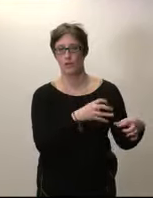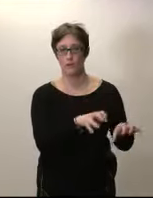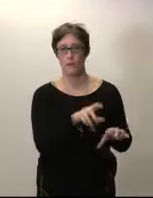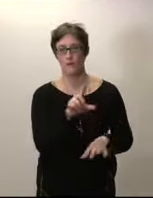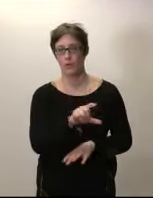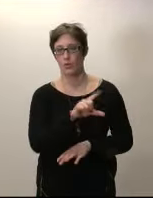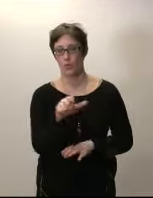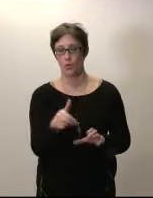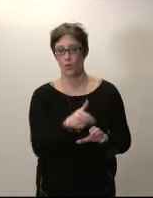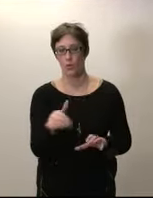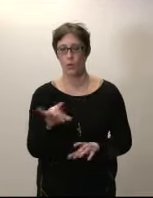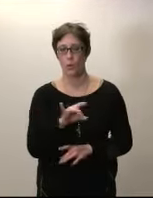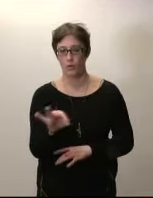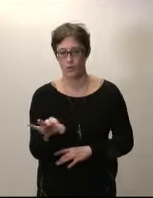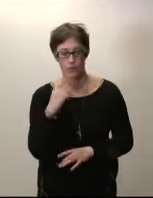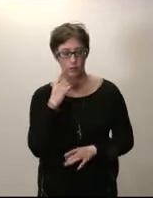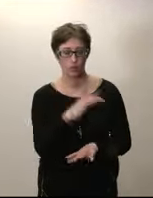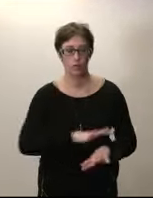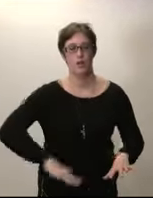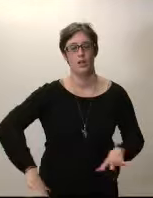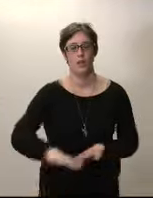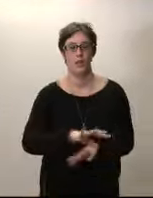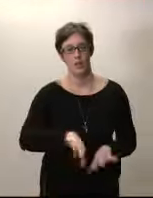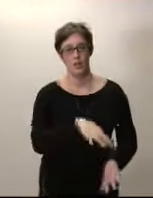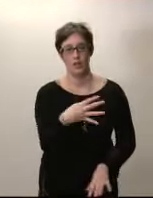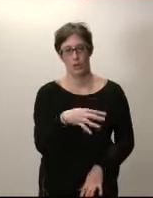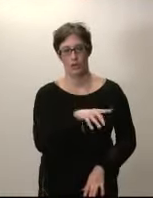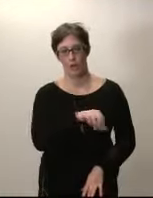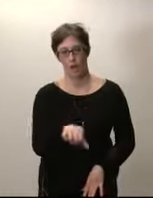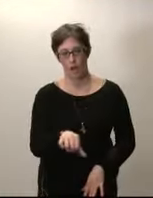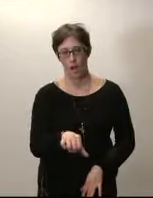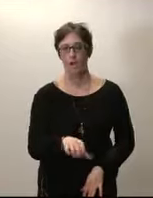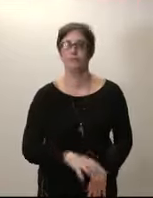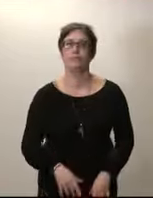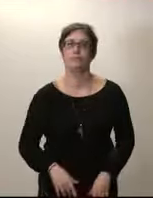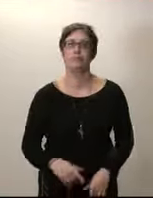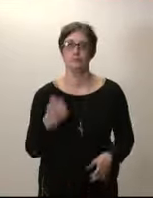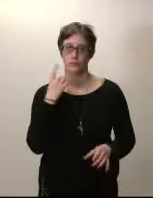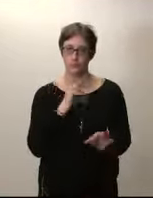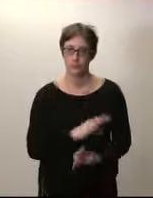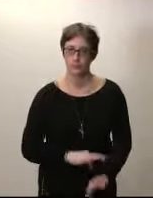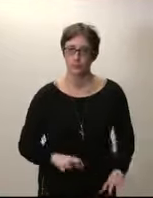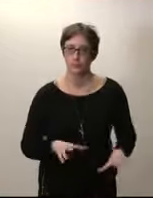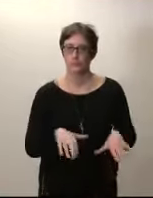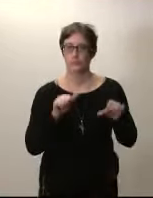pour 14 arts. Donc je reprends, pas de remarque, pas d'opposition, pas d'abstention. Ce point est